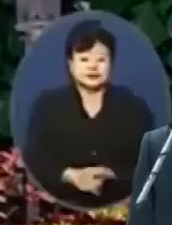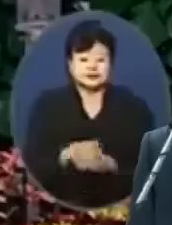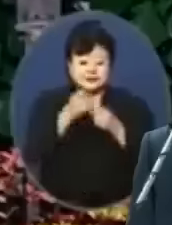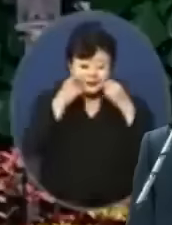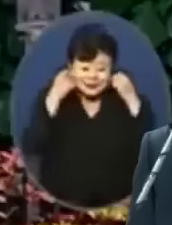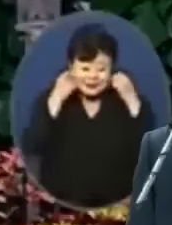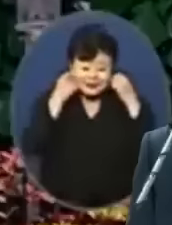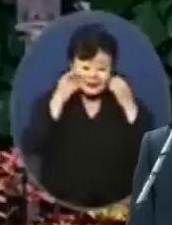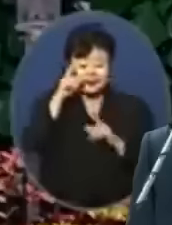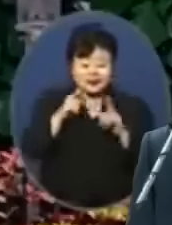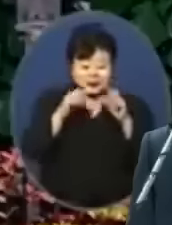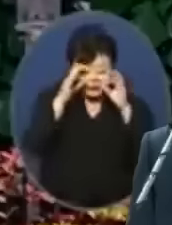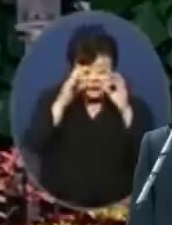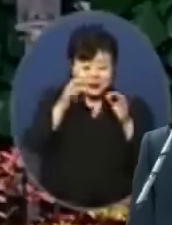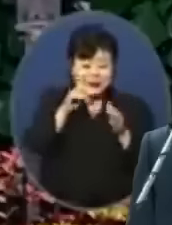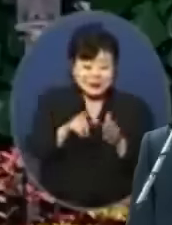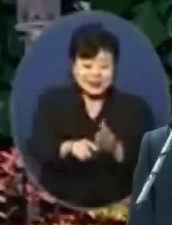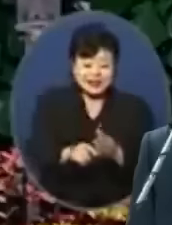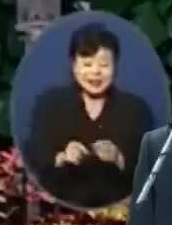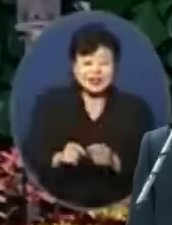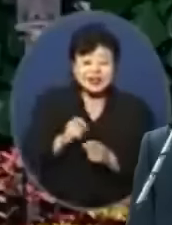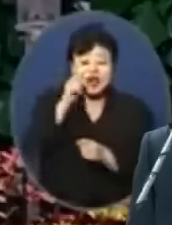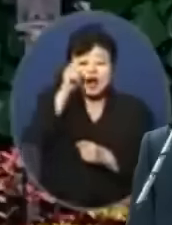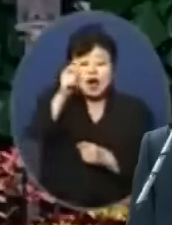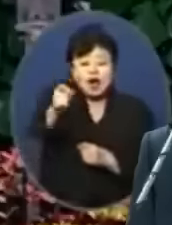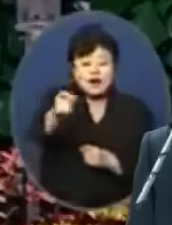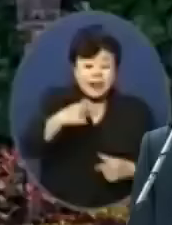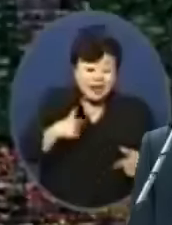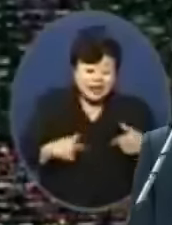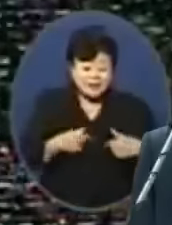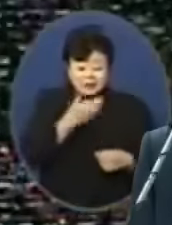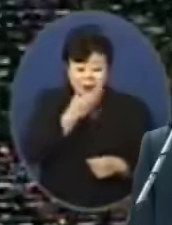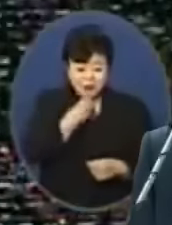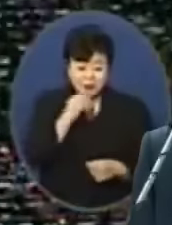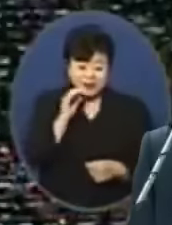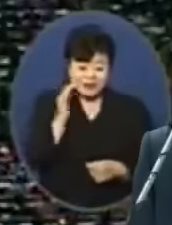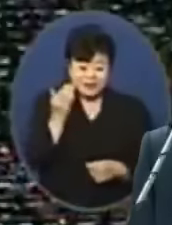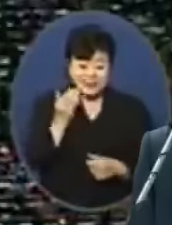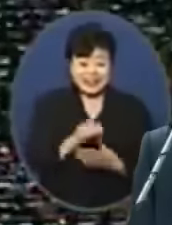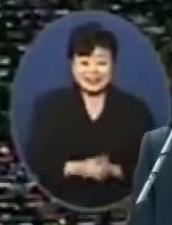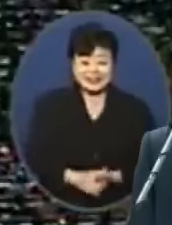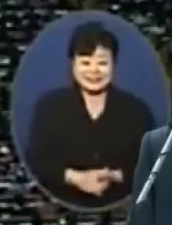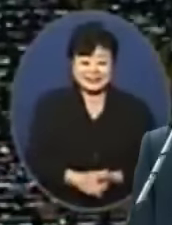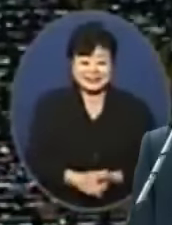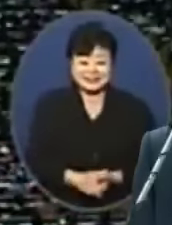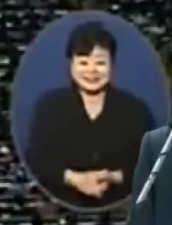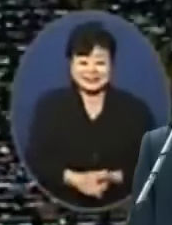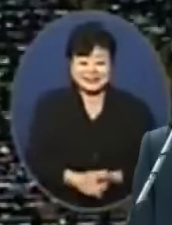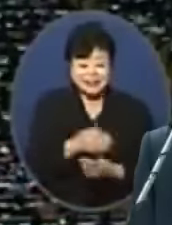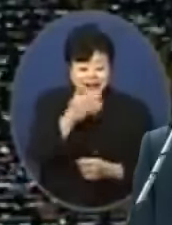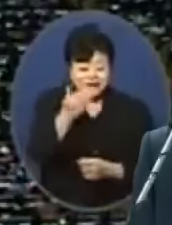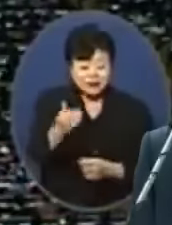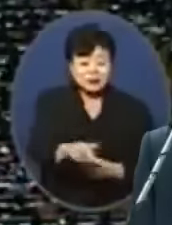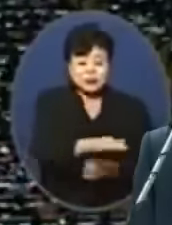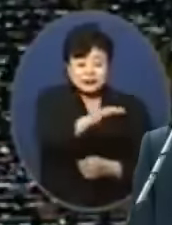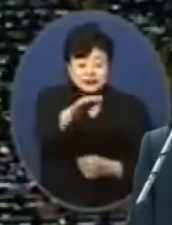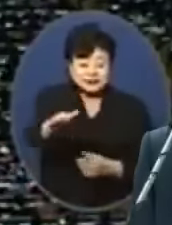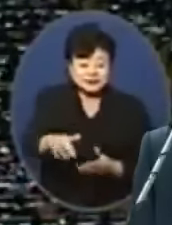웃으십니다. 그 모습을 볼 때 그것이 영원한 기쁨이요 행복이 아니고 무엇이겠습니까? 여러분